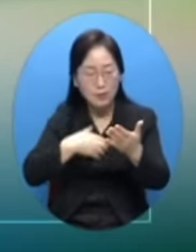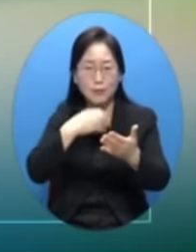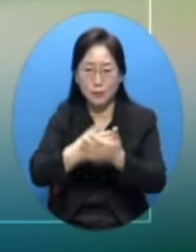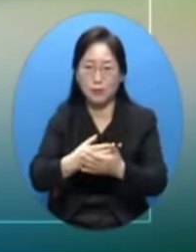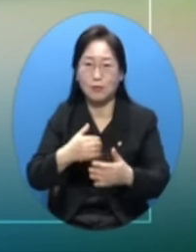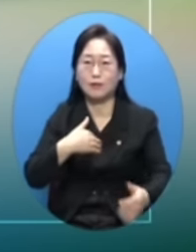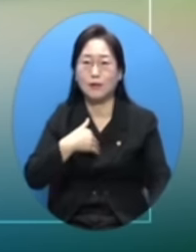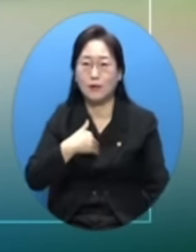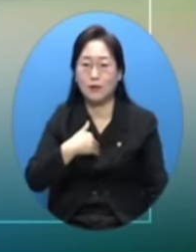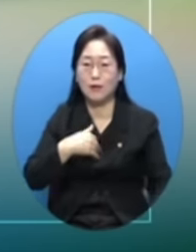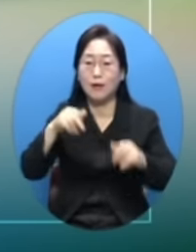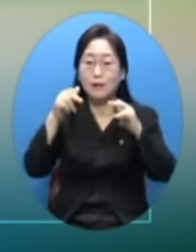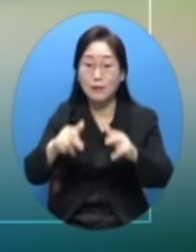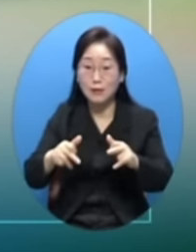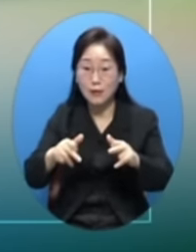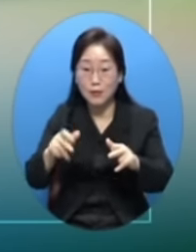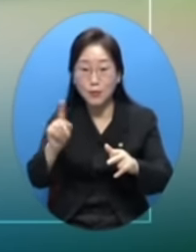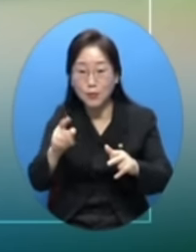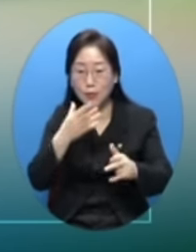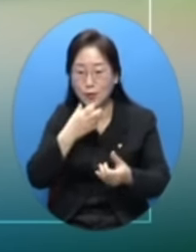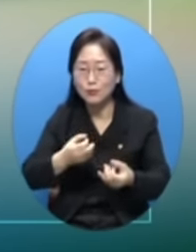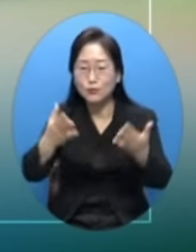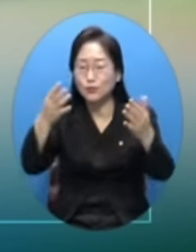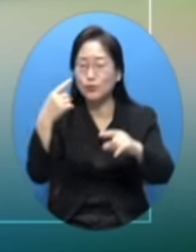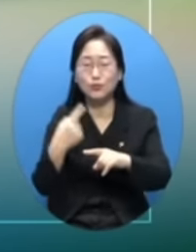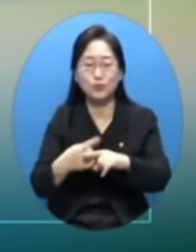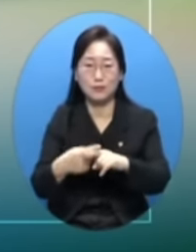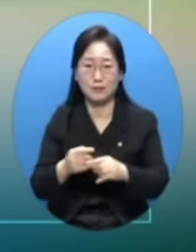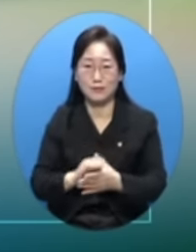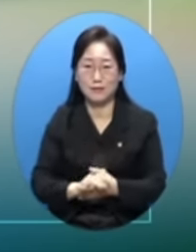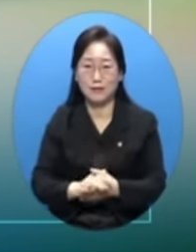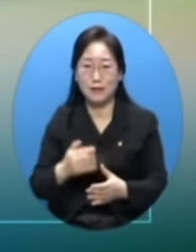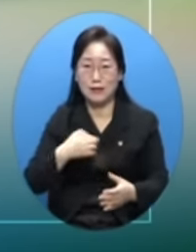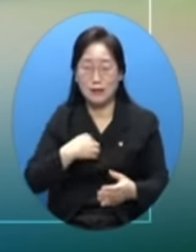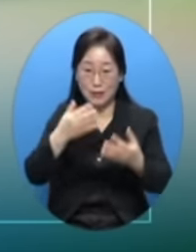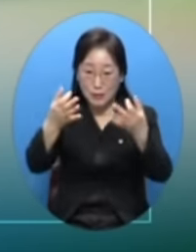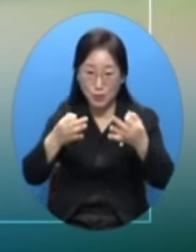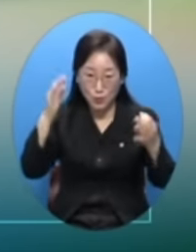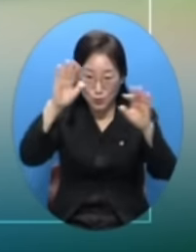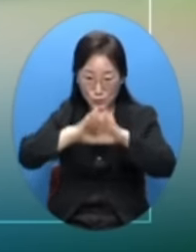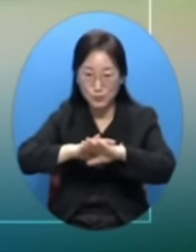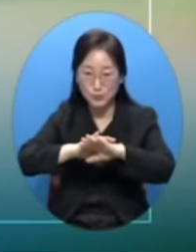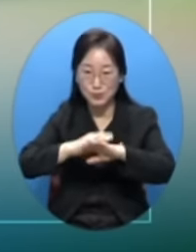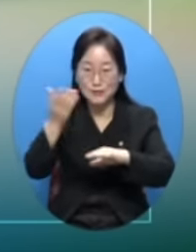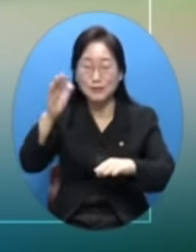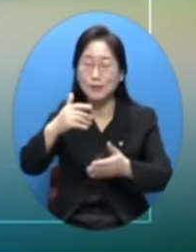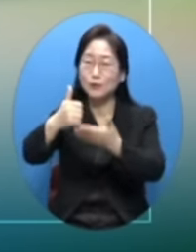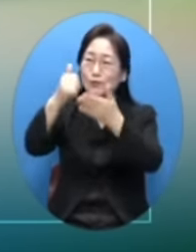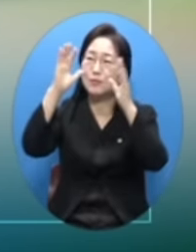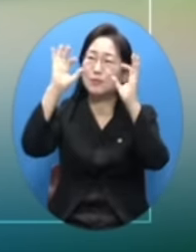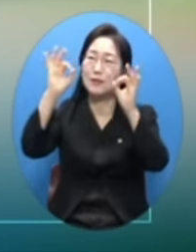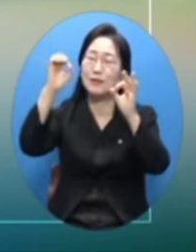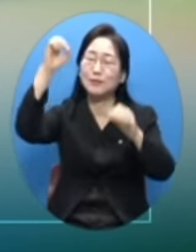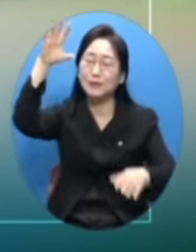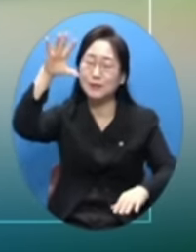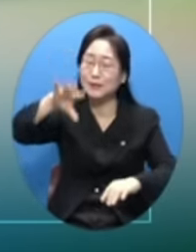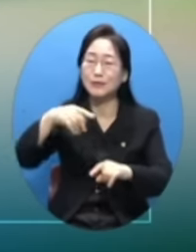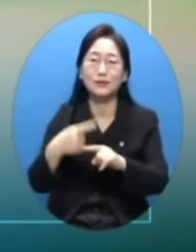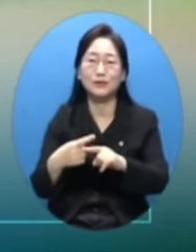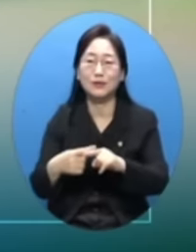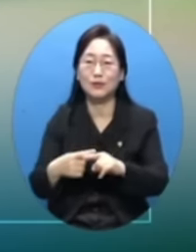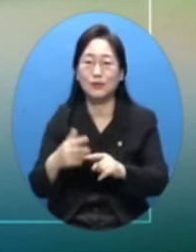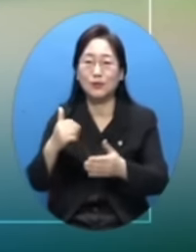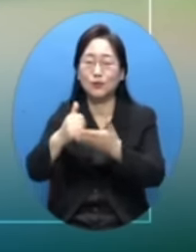저에게는 장애는 축복 그 자체였습니다 저를 보면 어둠인 주님을 보니 빛이었습니다